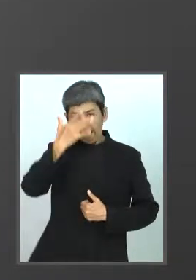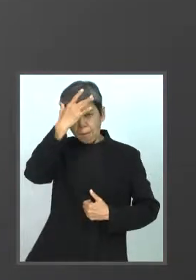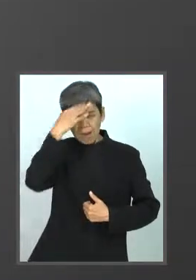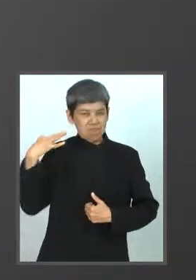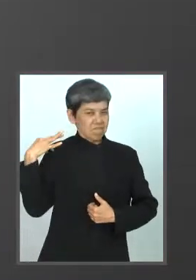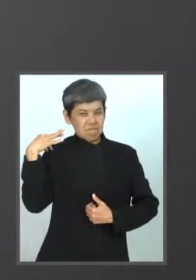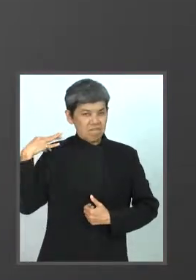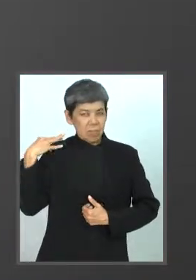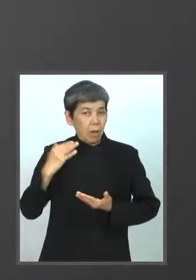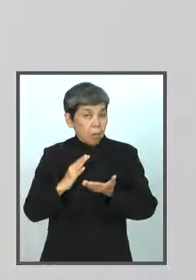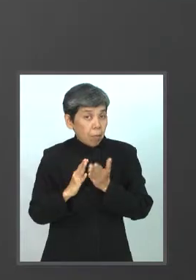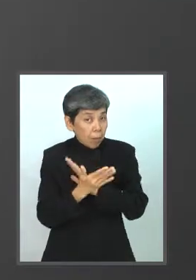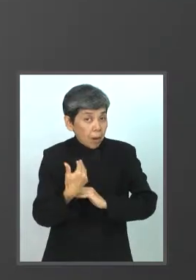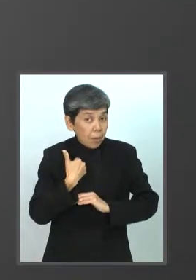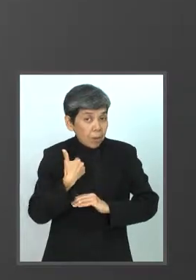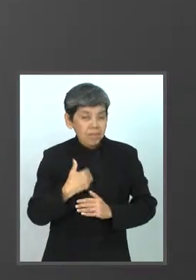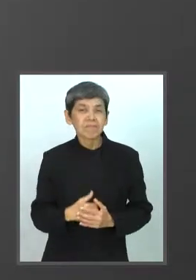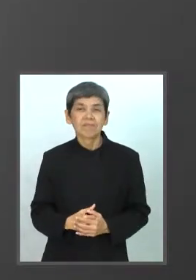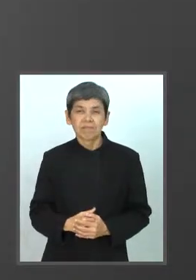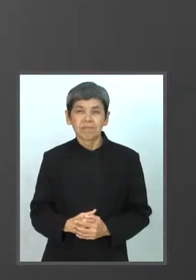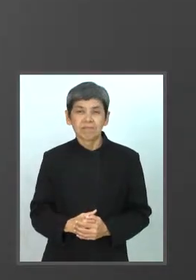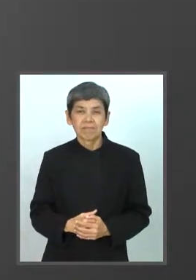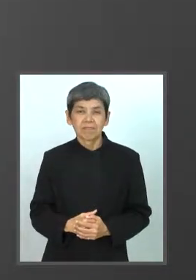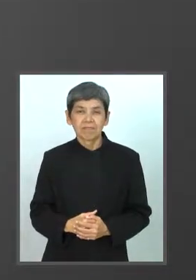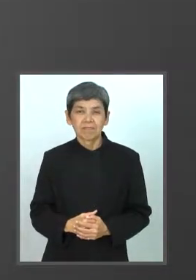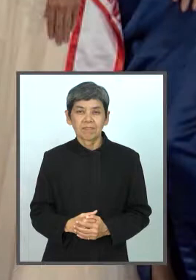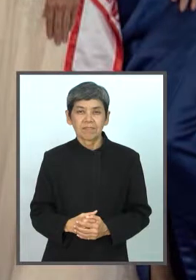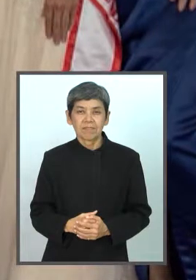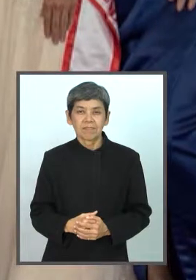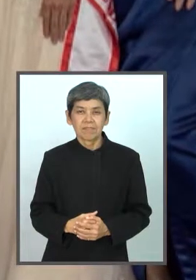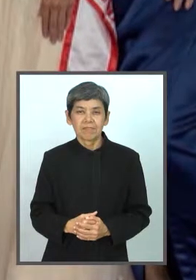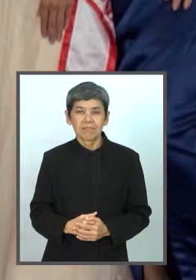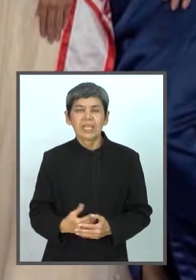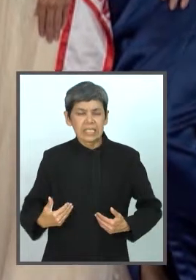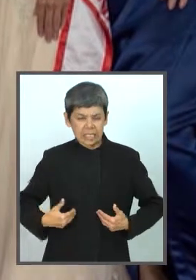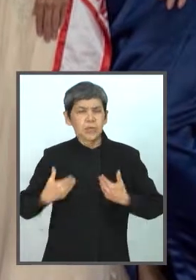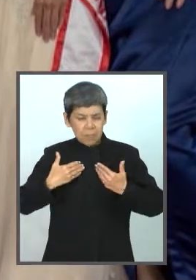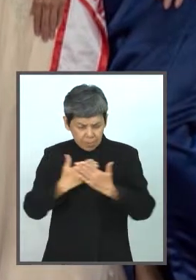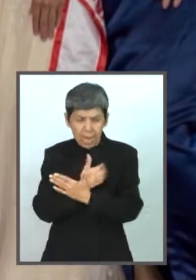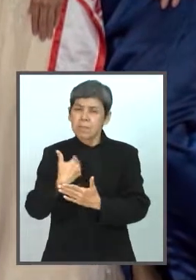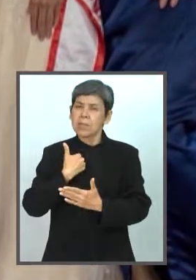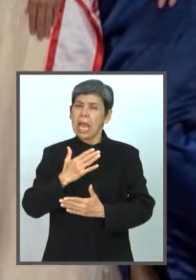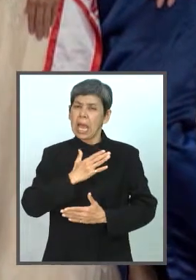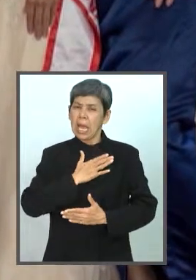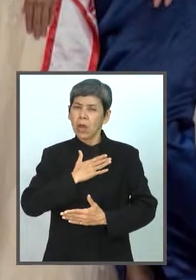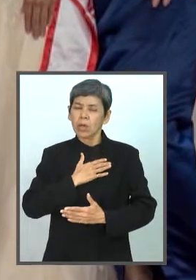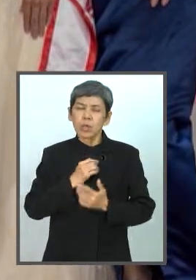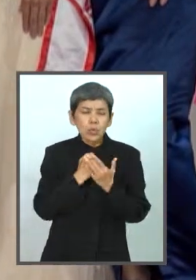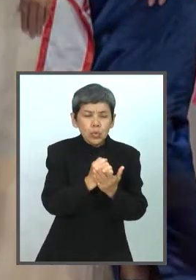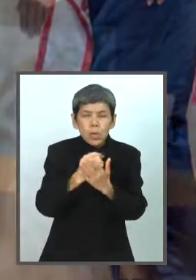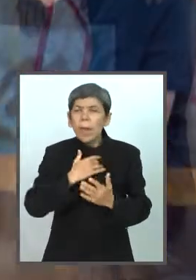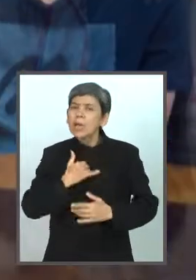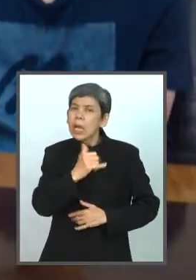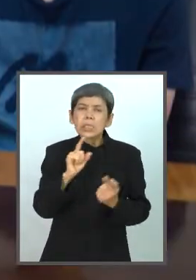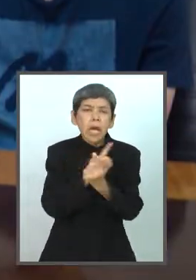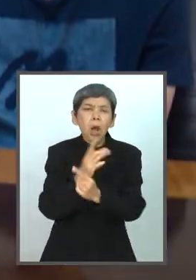เป็นมีมงสวมแล้วอะค่ะ เปลี่ยนไหมคะก็เปลี่ยนชีวิตเราโดยการที่แบบเราต้องไปสังคมไ